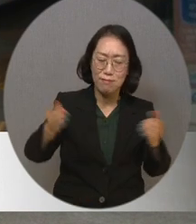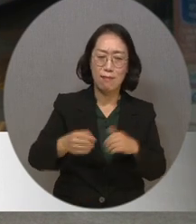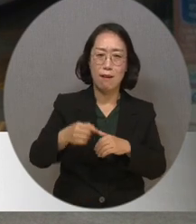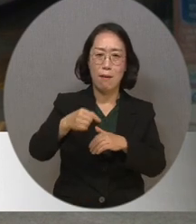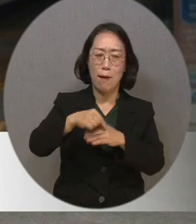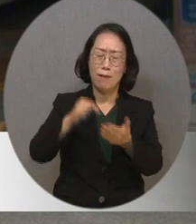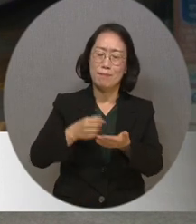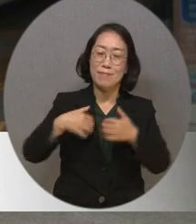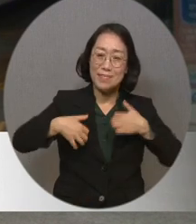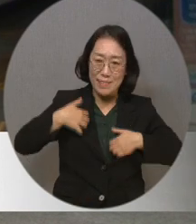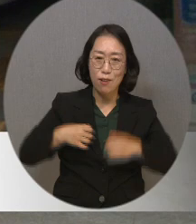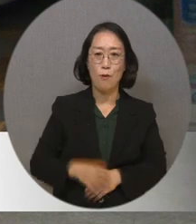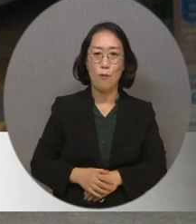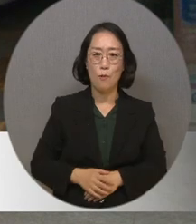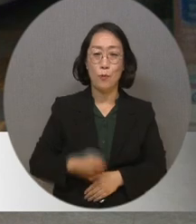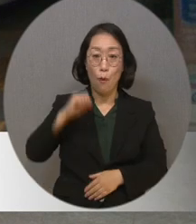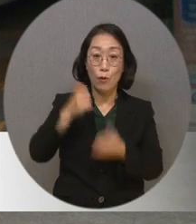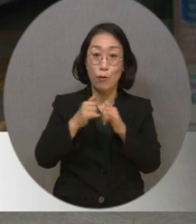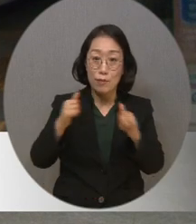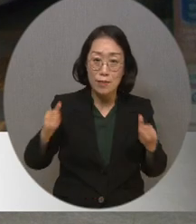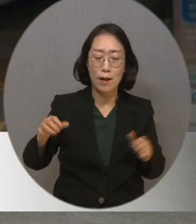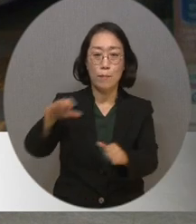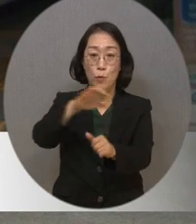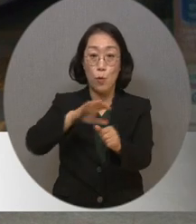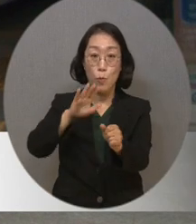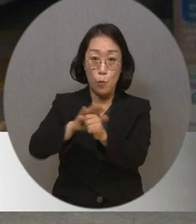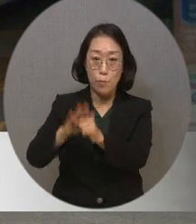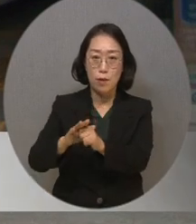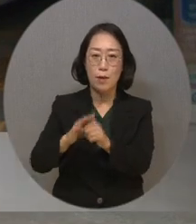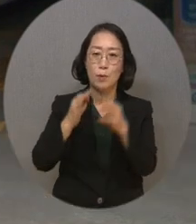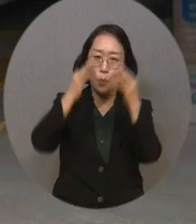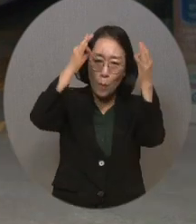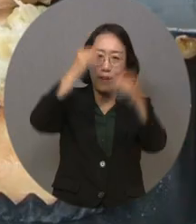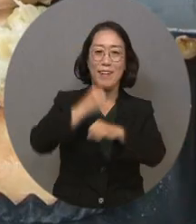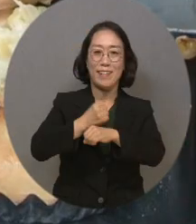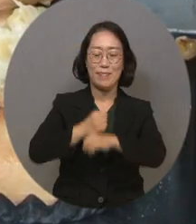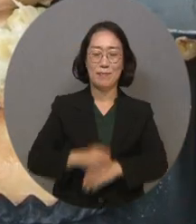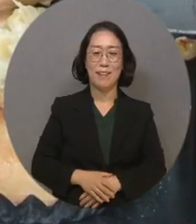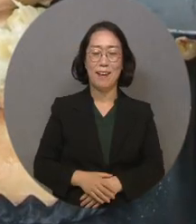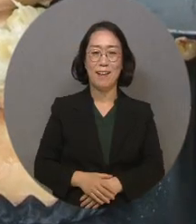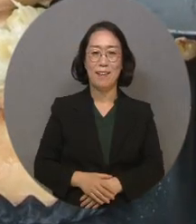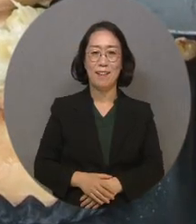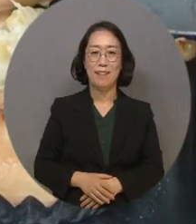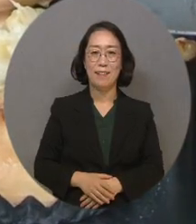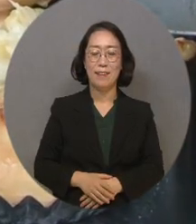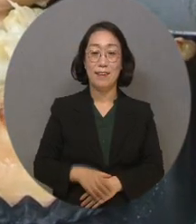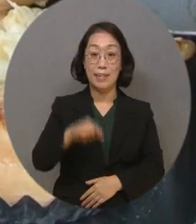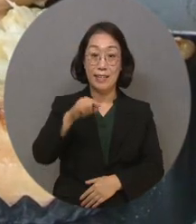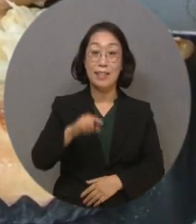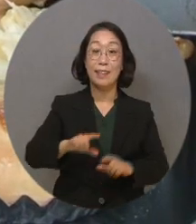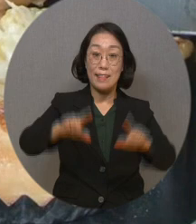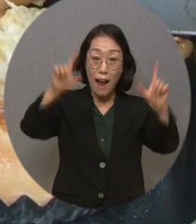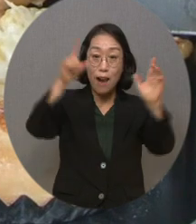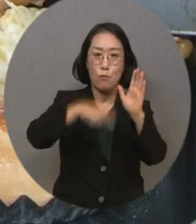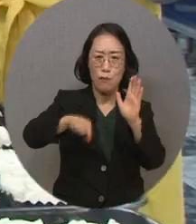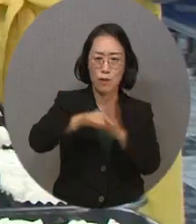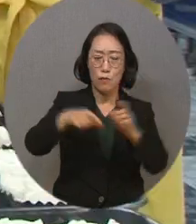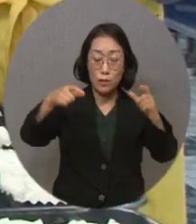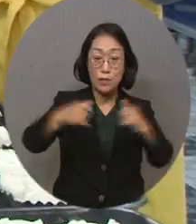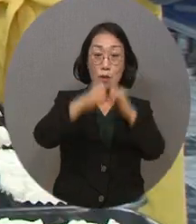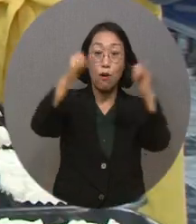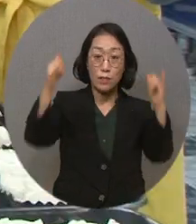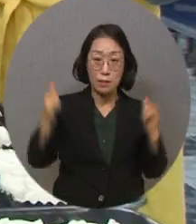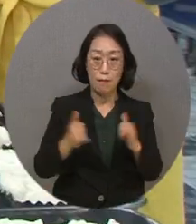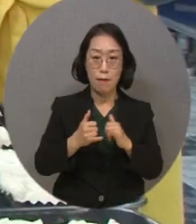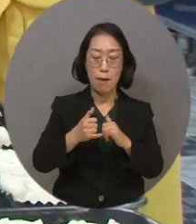시간이었고 앞으로도 취약계층 돌봄에 이바지하도록 하겠습니다. 본 행사를 통해 지역사회에